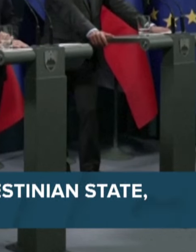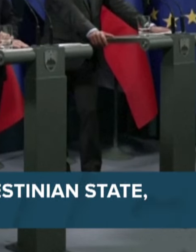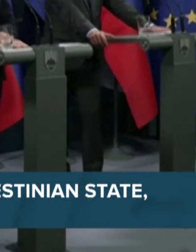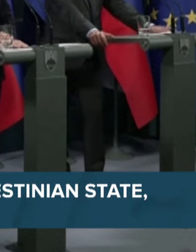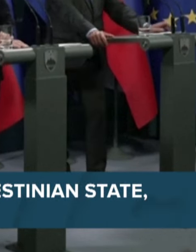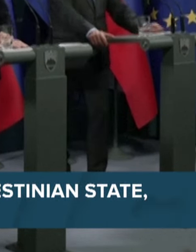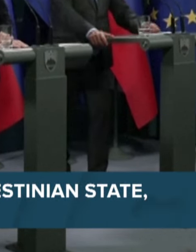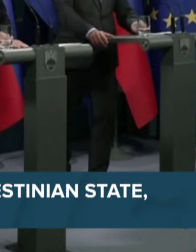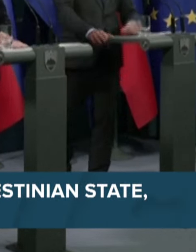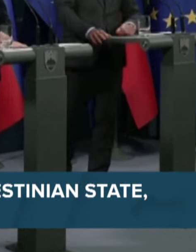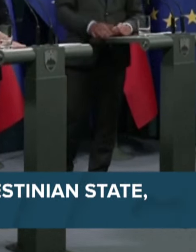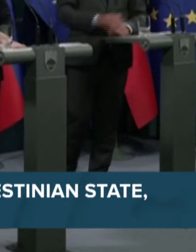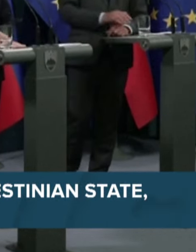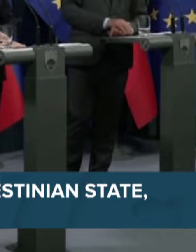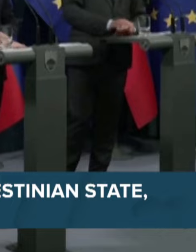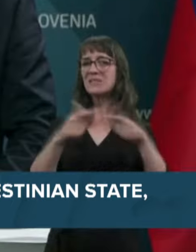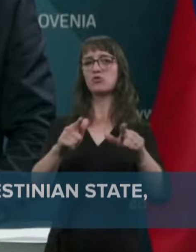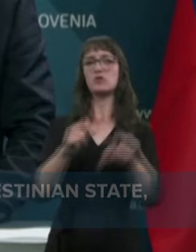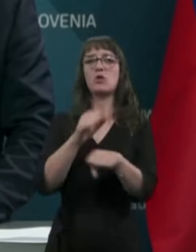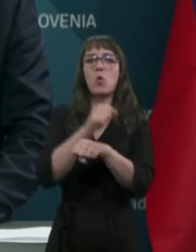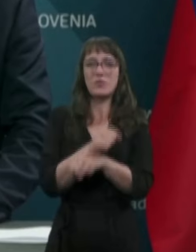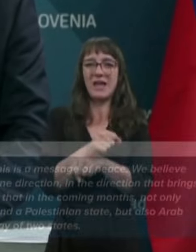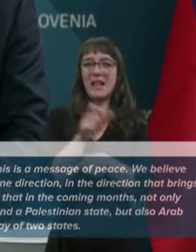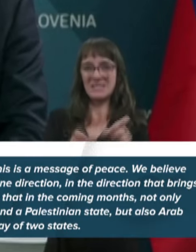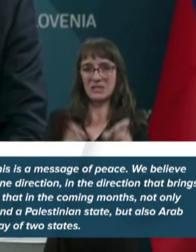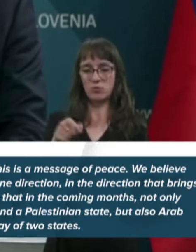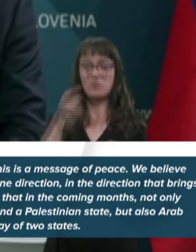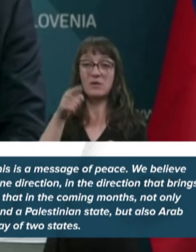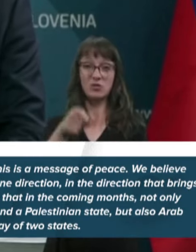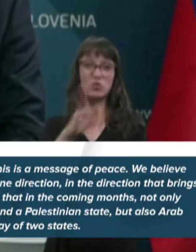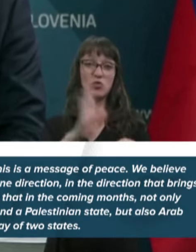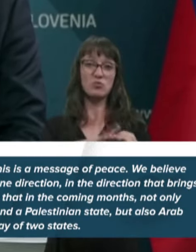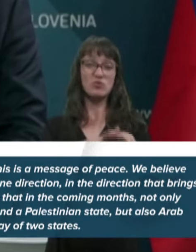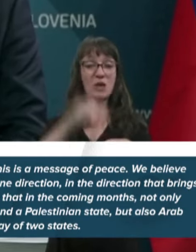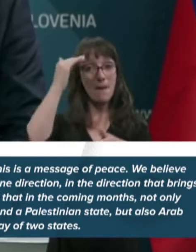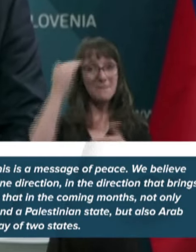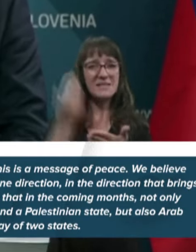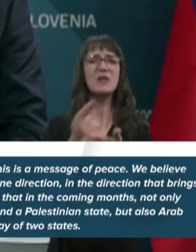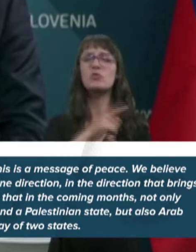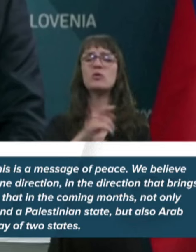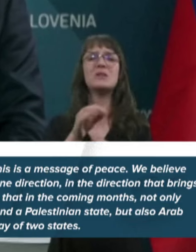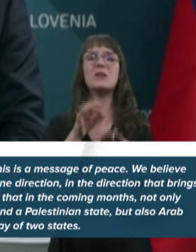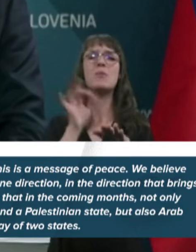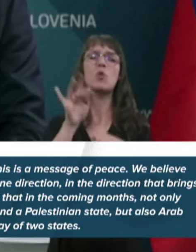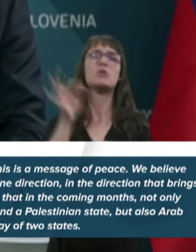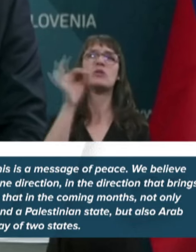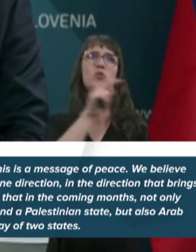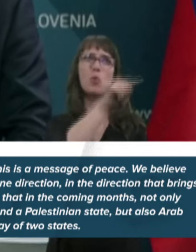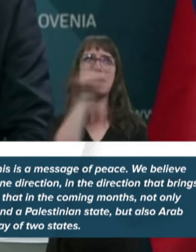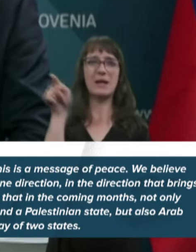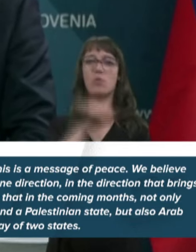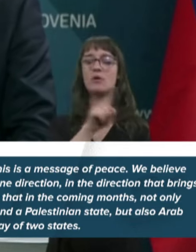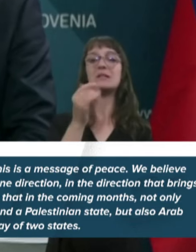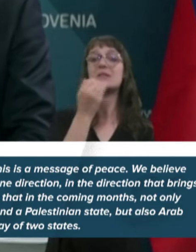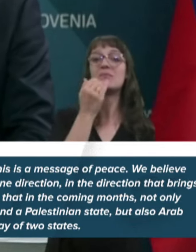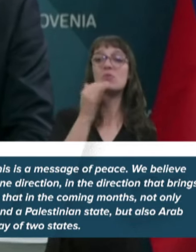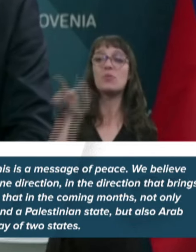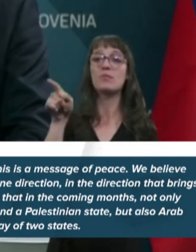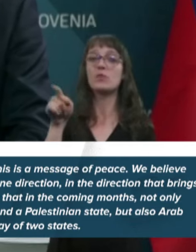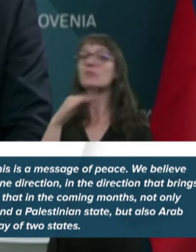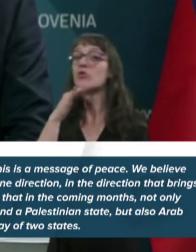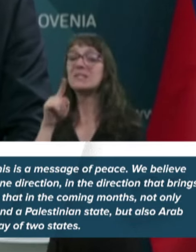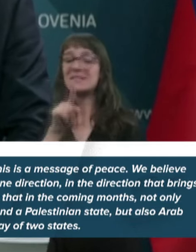Gašper Ljubej se je že prijavil v besedi Al Jazeera. To sporočilo priznanja ni usmerjeno proti nikomor, niti proti državi